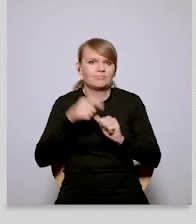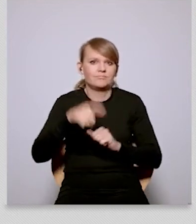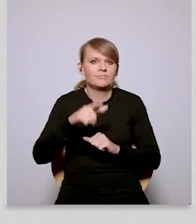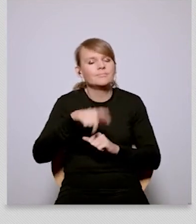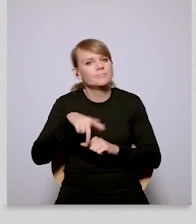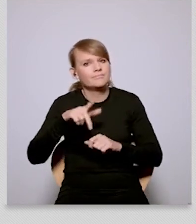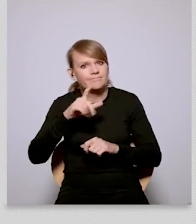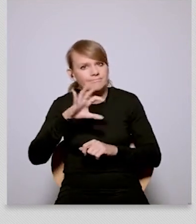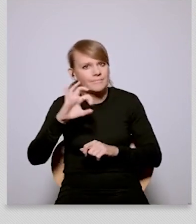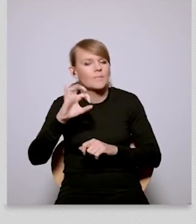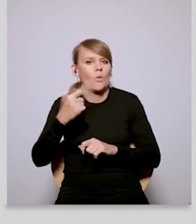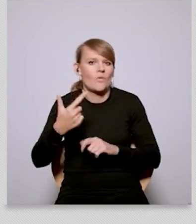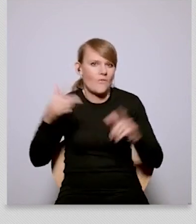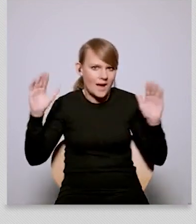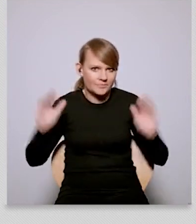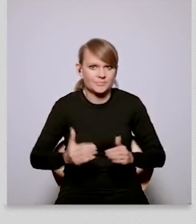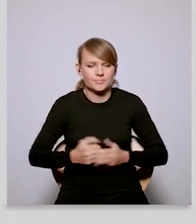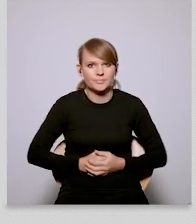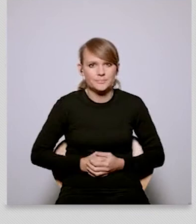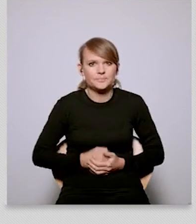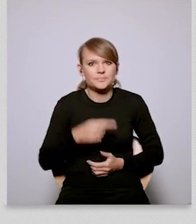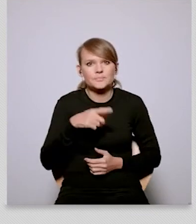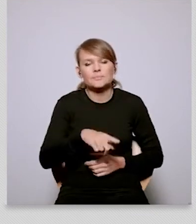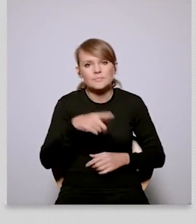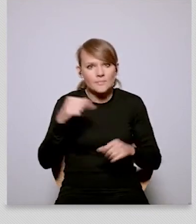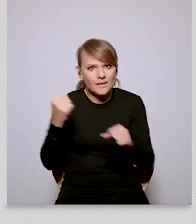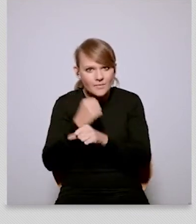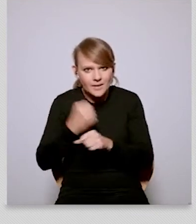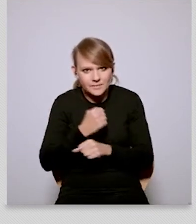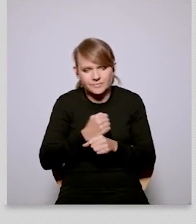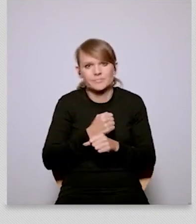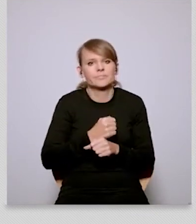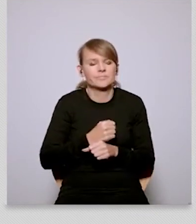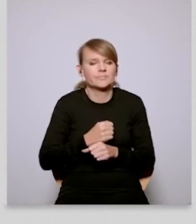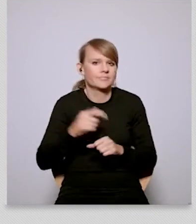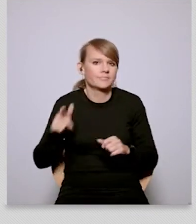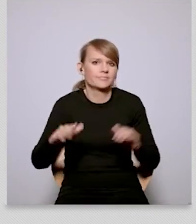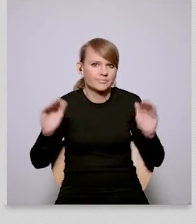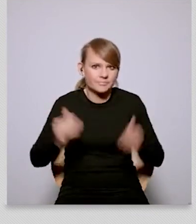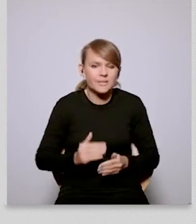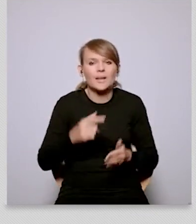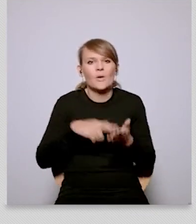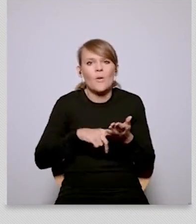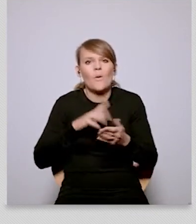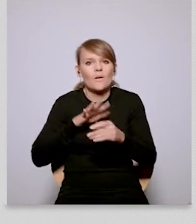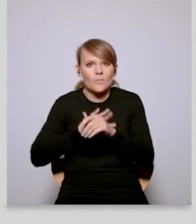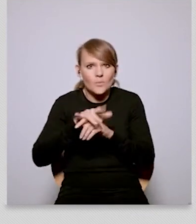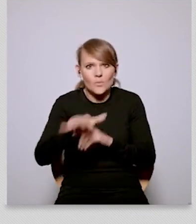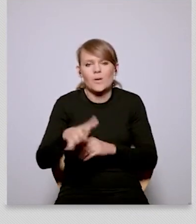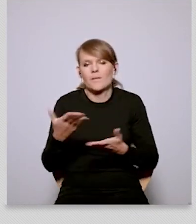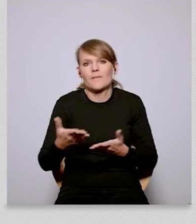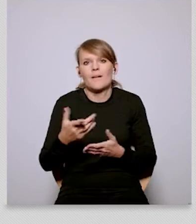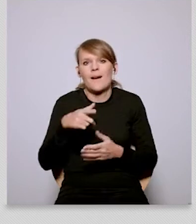i to się oczywiście przekłada potem na kształt technologii które tutaj stosujemy w Unii